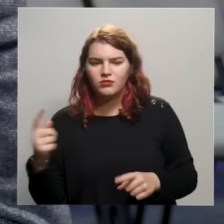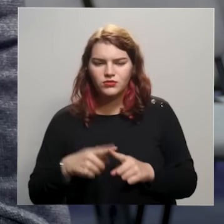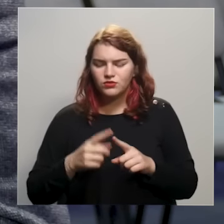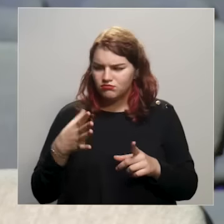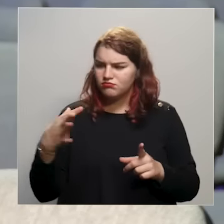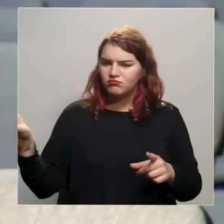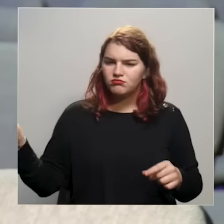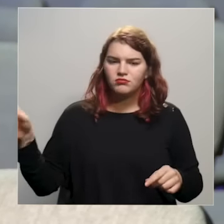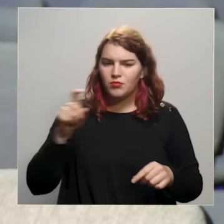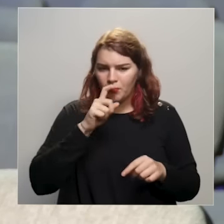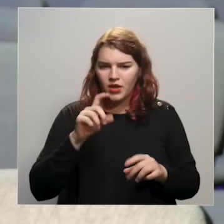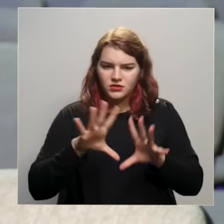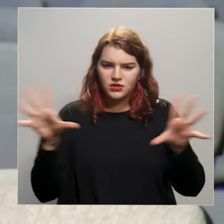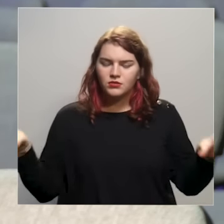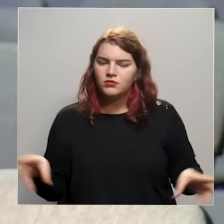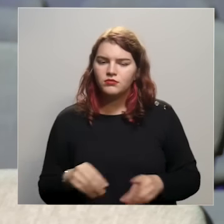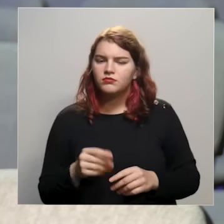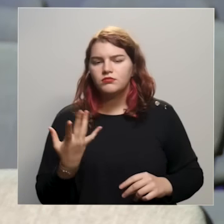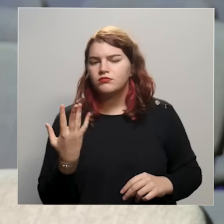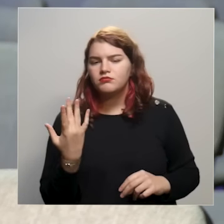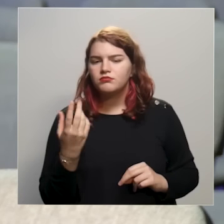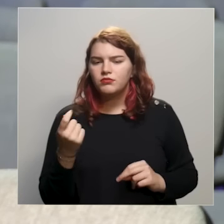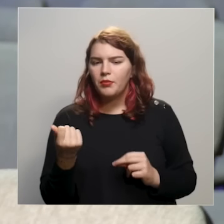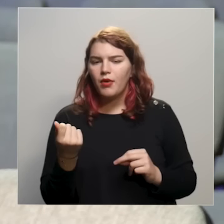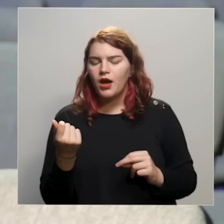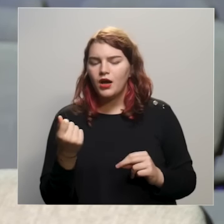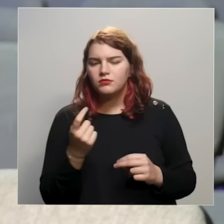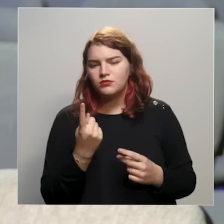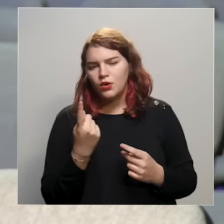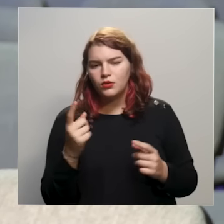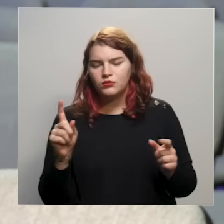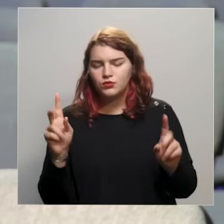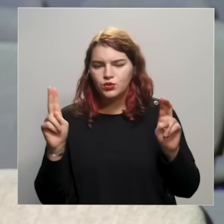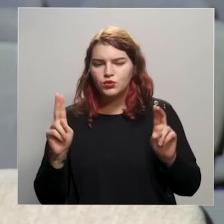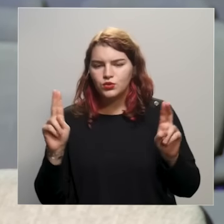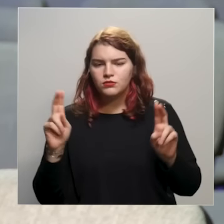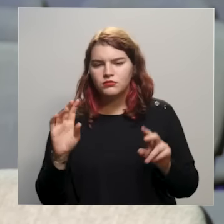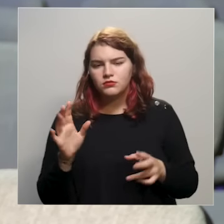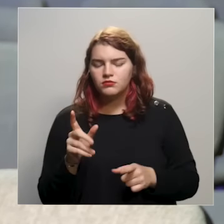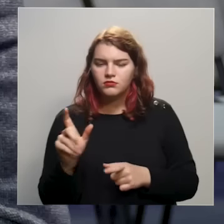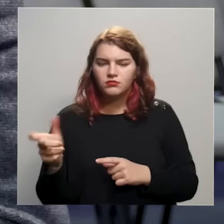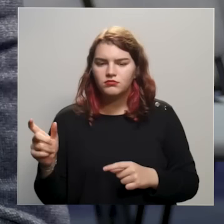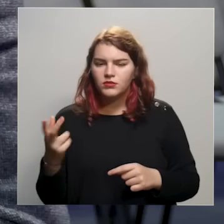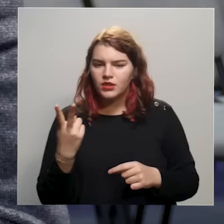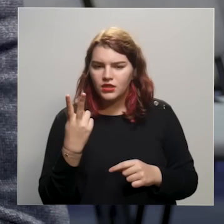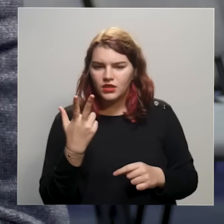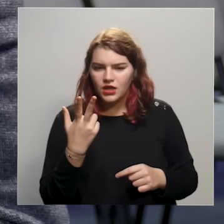restul băieților. Cam cât făceați la o nuntă, așa? Cât câștigam? Comparativ cu salariul din vremea.